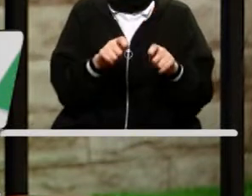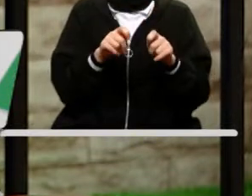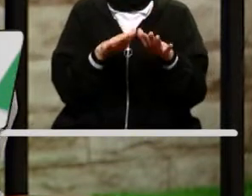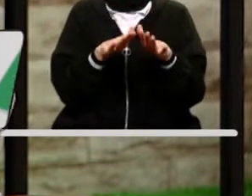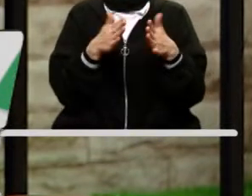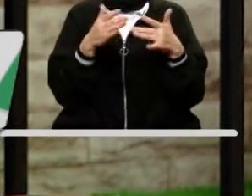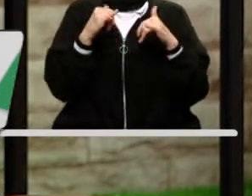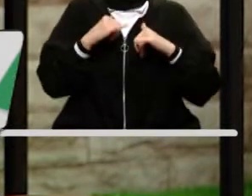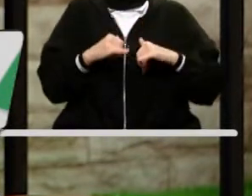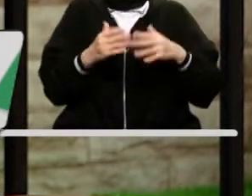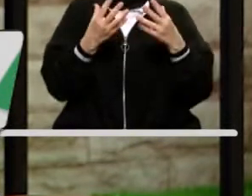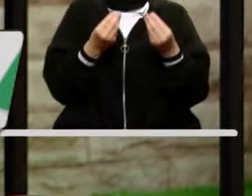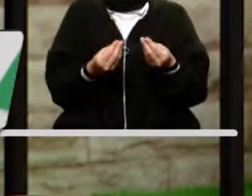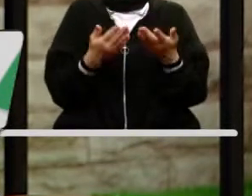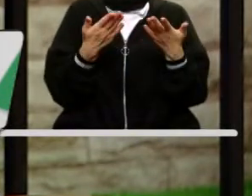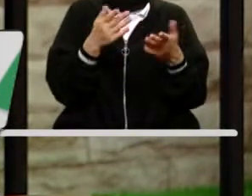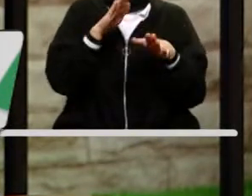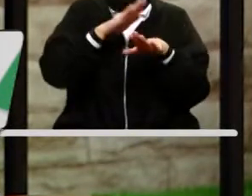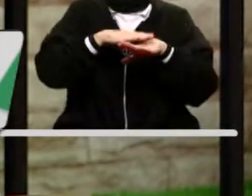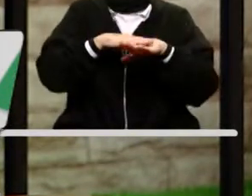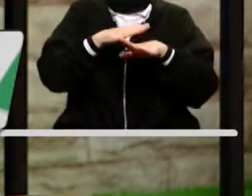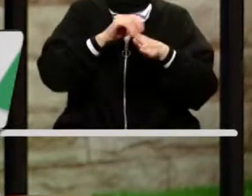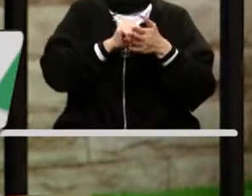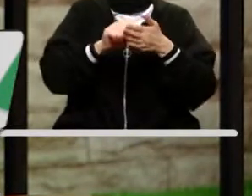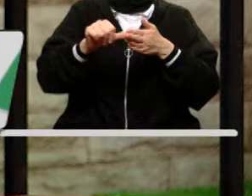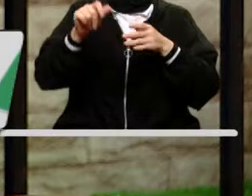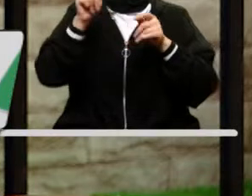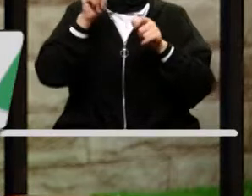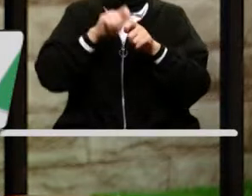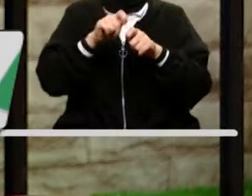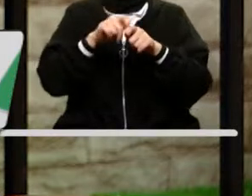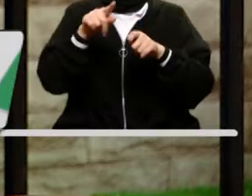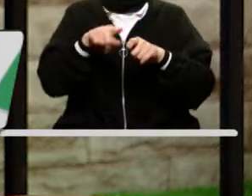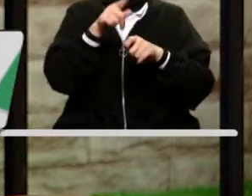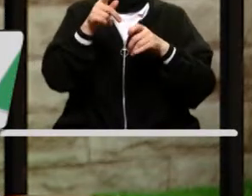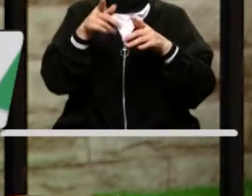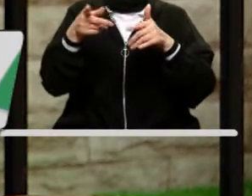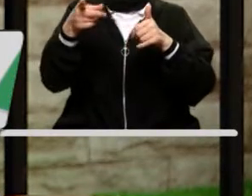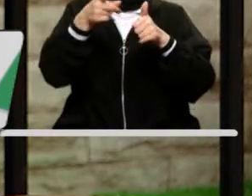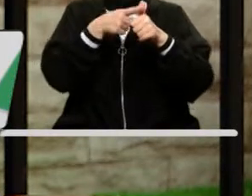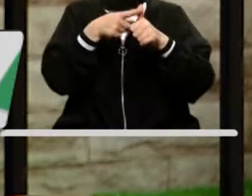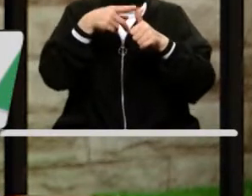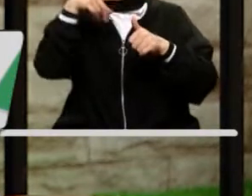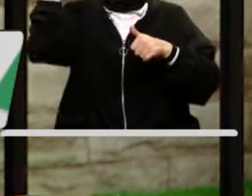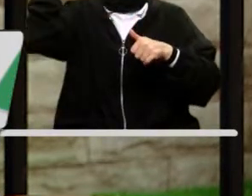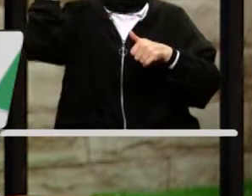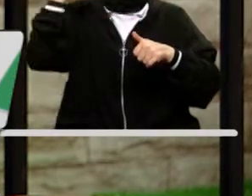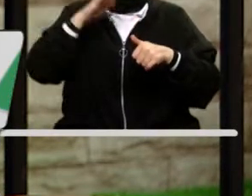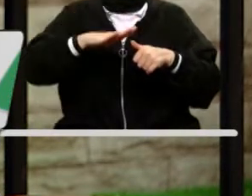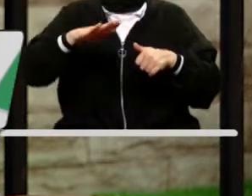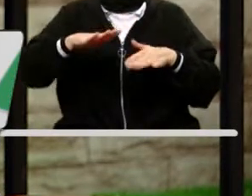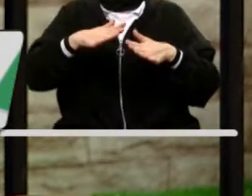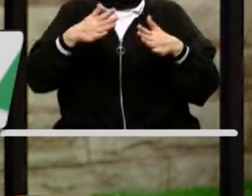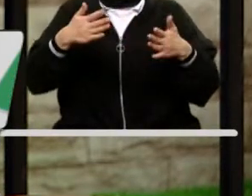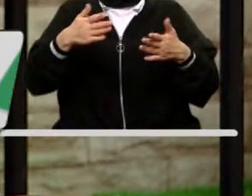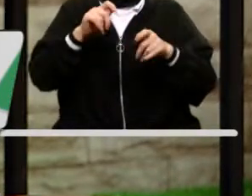mı? Yani yapacağınız her işte bunları daha baştan ölçüp, çocuğumuzun karakterini ve mizacını öğrenip, bunları